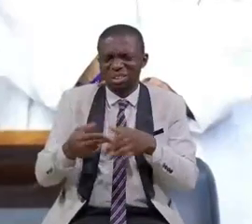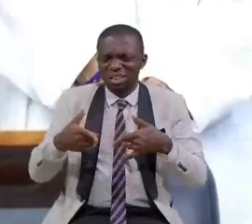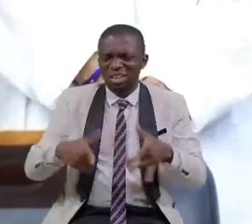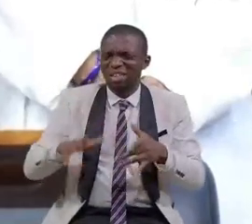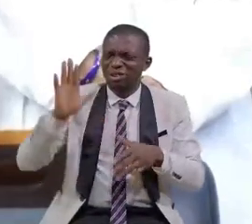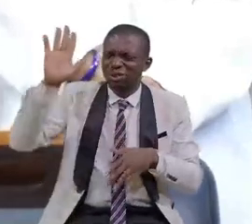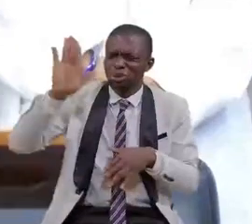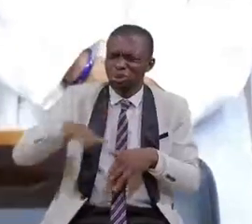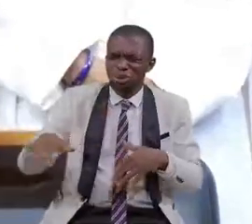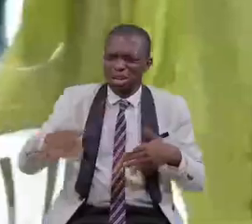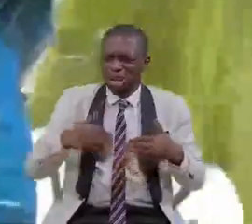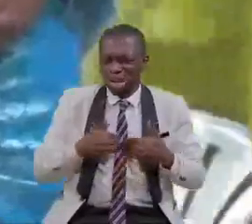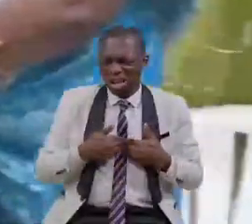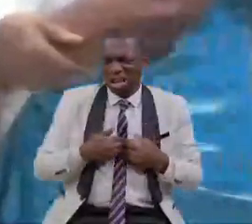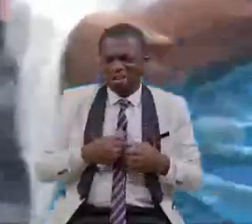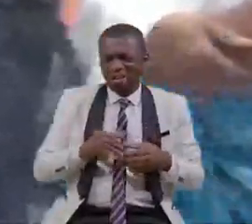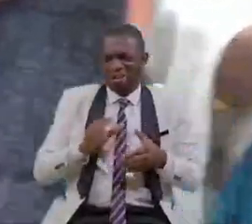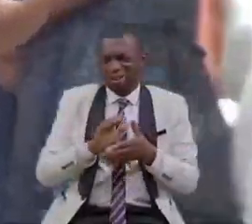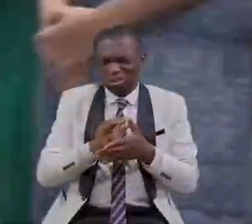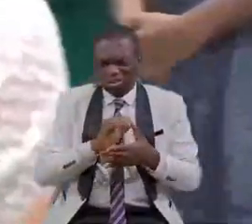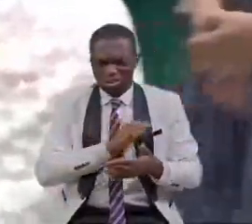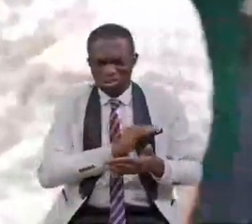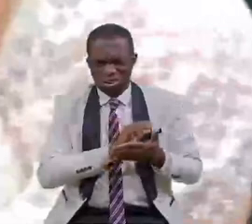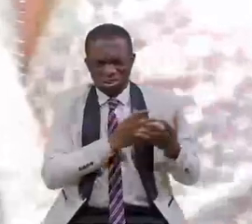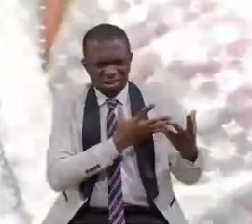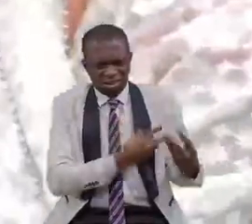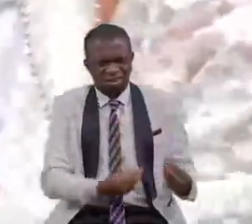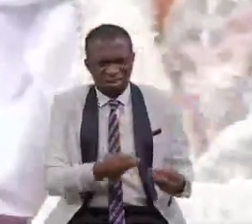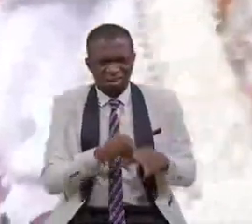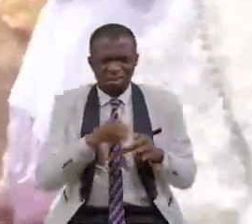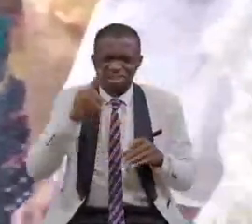toi. Et lorsque le Seigneur viendra,